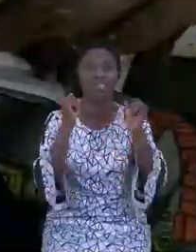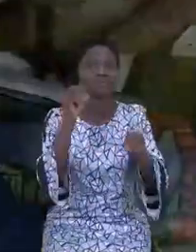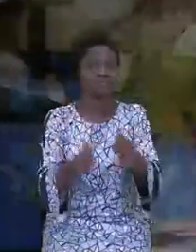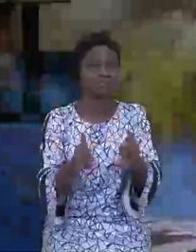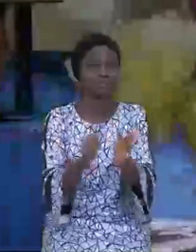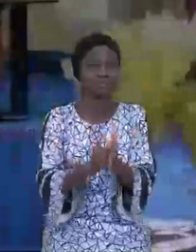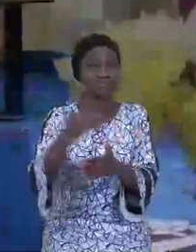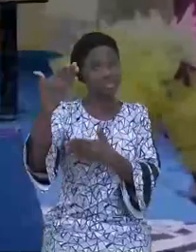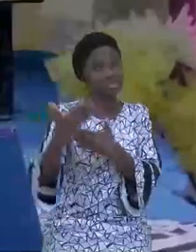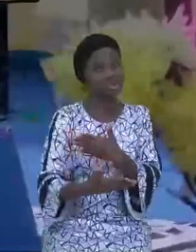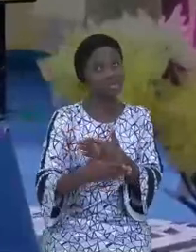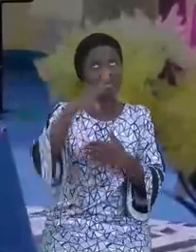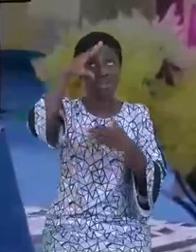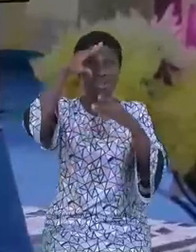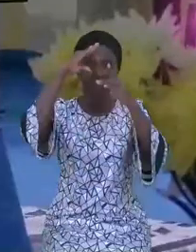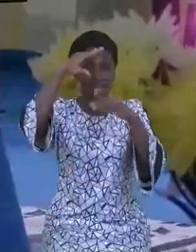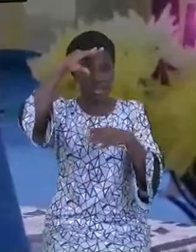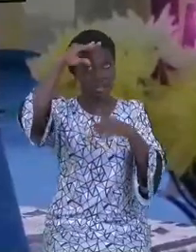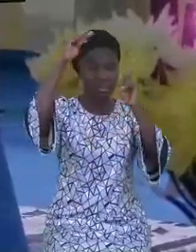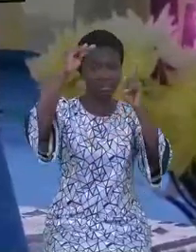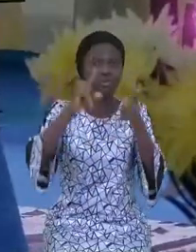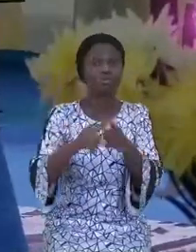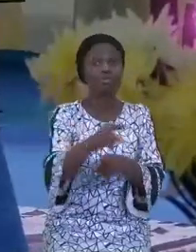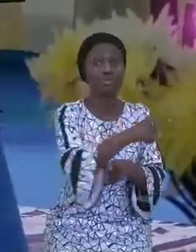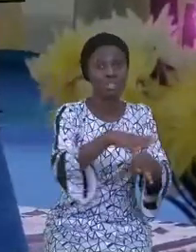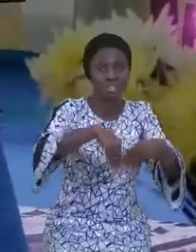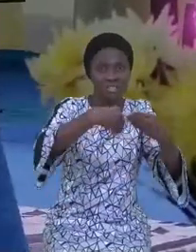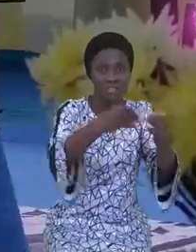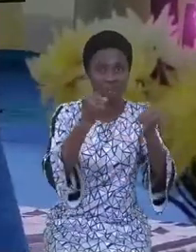reçu, il a donné le pouvoir